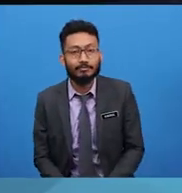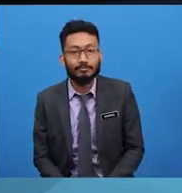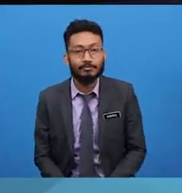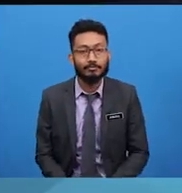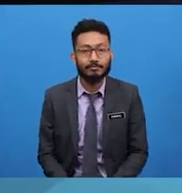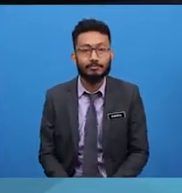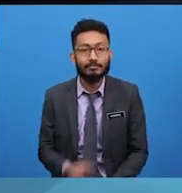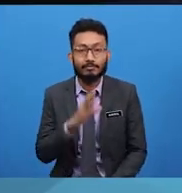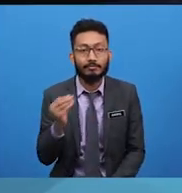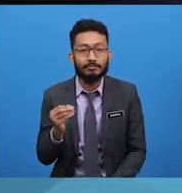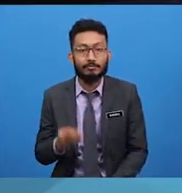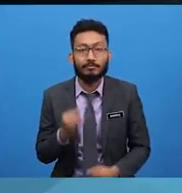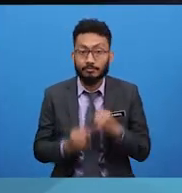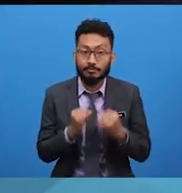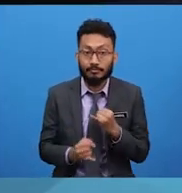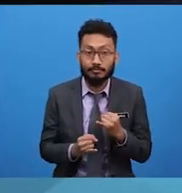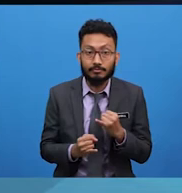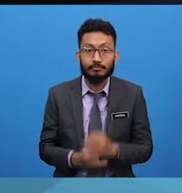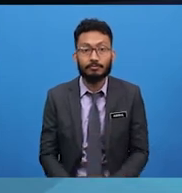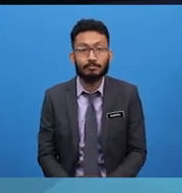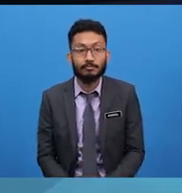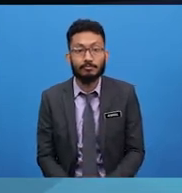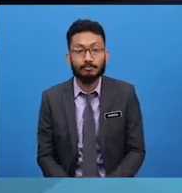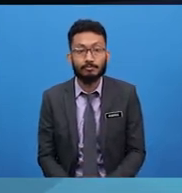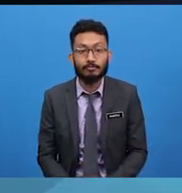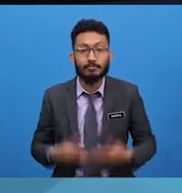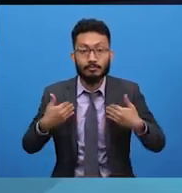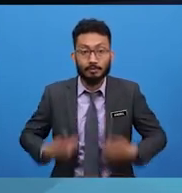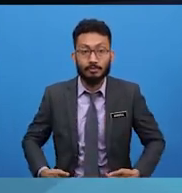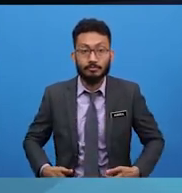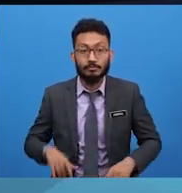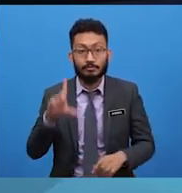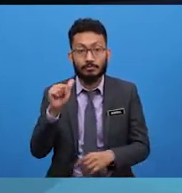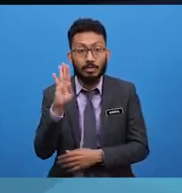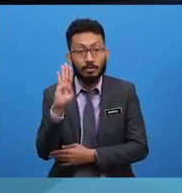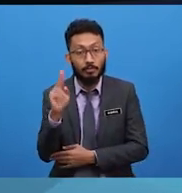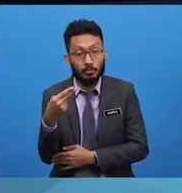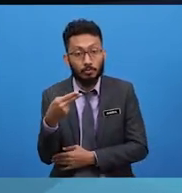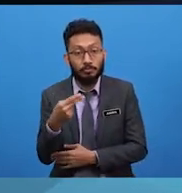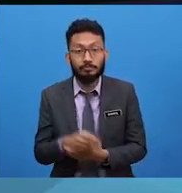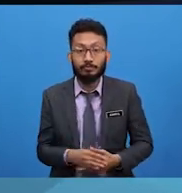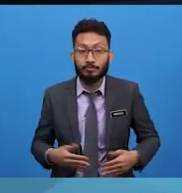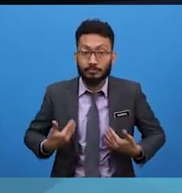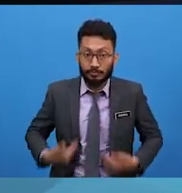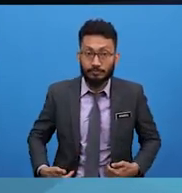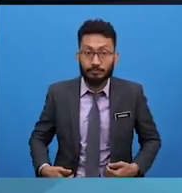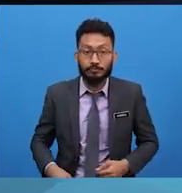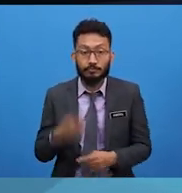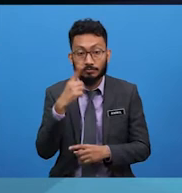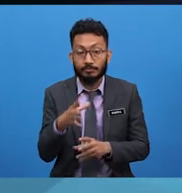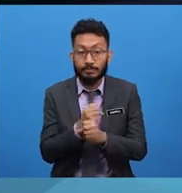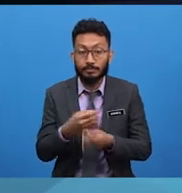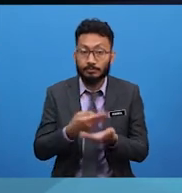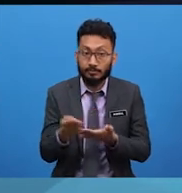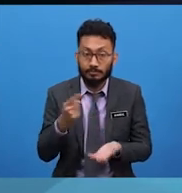Dan yang terakhir adalah labuh baju. Murid-murid, untuk mengambil bahagian ini,